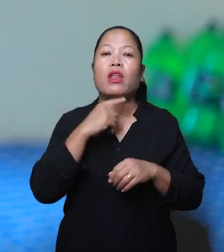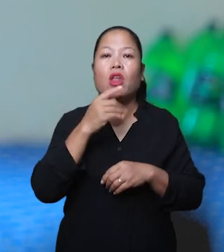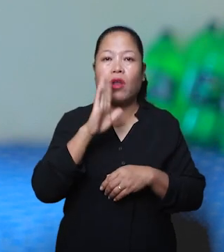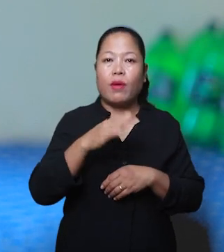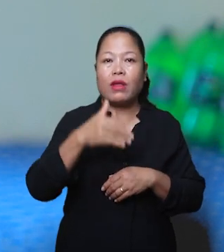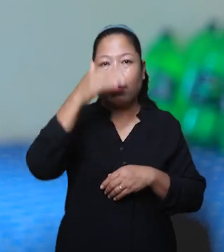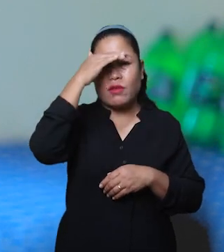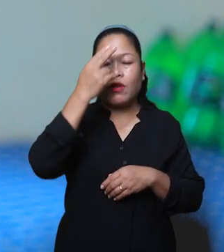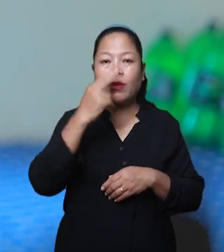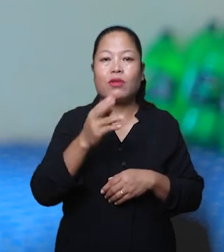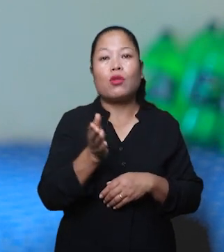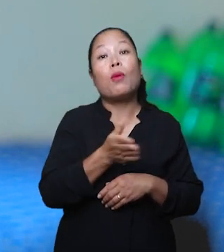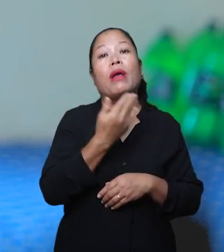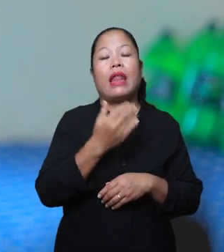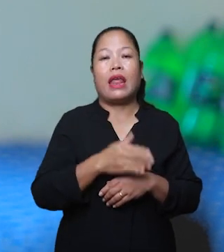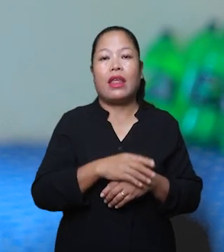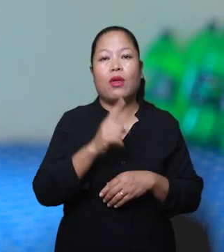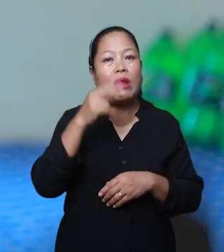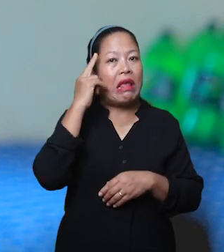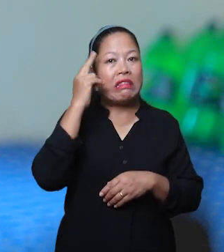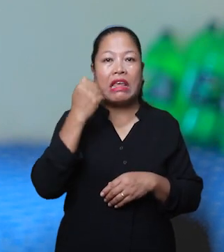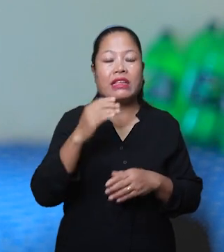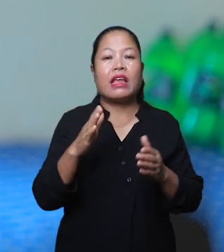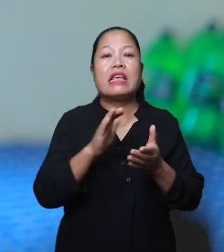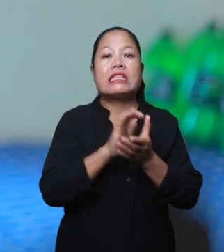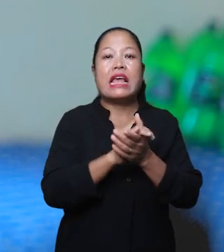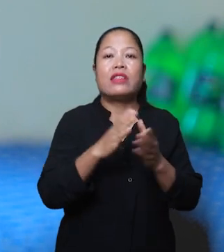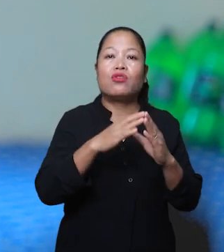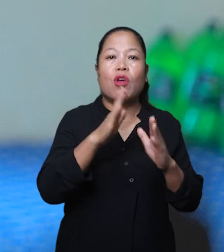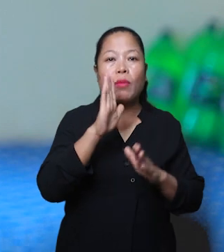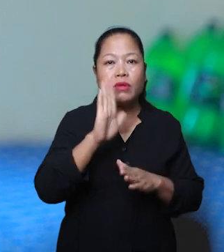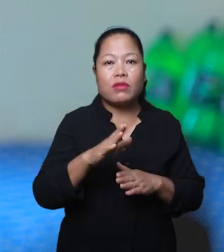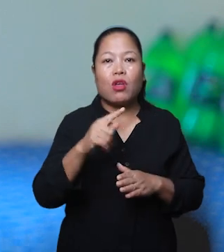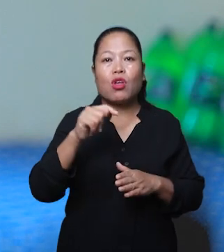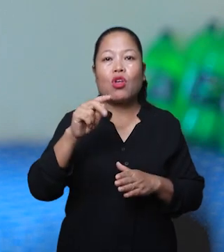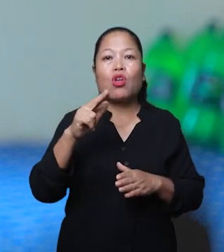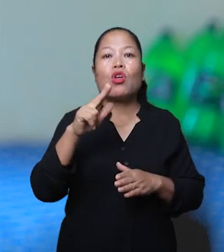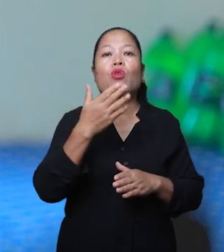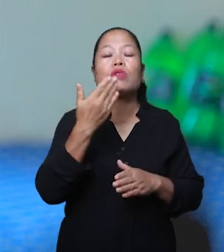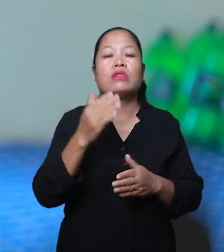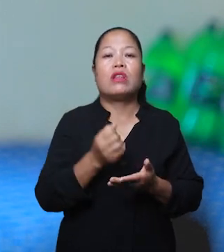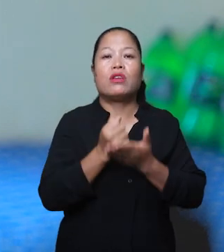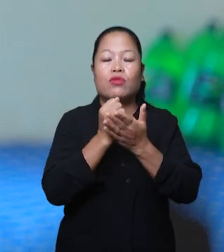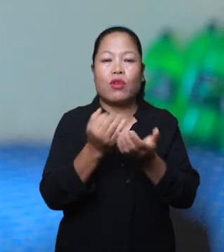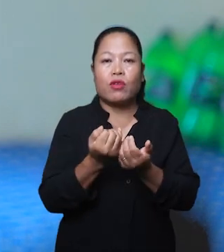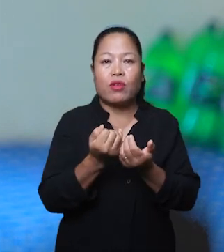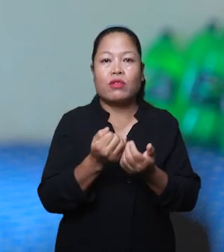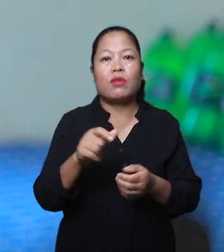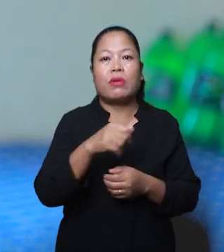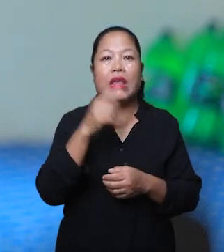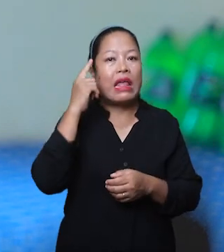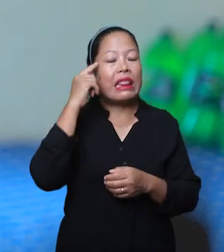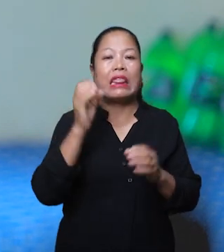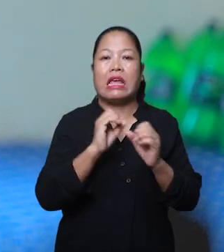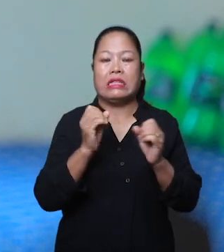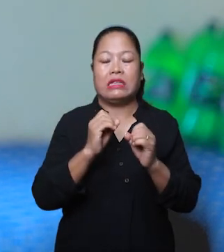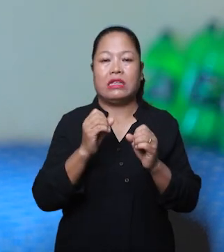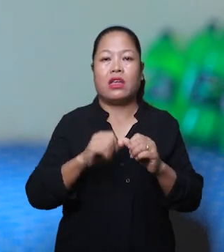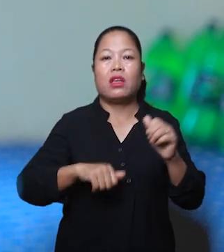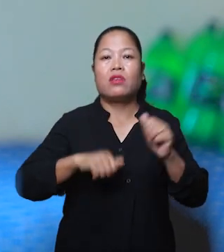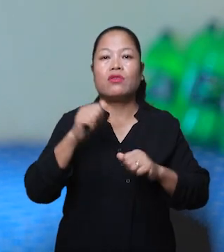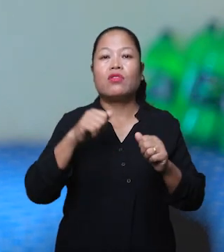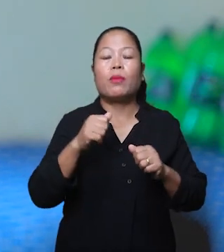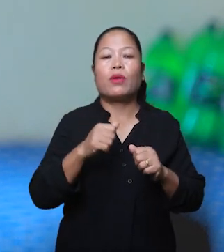कोठाभन्दा बाहिर नआउने समस्या हुँदाखेरि पहिला के अनि उहाँलाई थाहा थिएन यो साथीसँग समूह छ यो कोसिस अफिसले सहयोग गरेको छ यस्तो आउँछ भने उहाँलाई केही